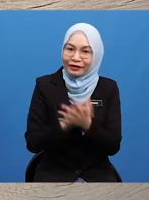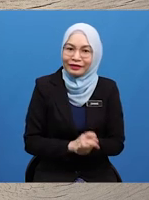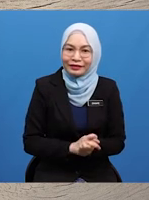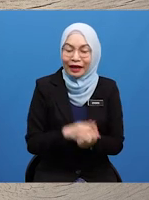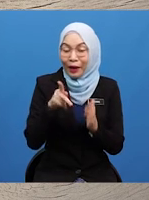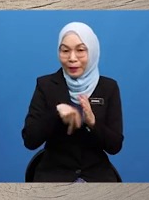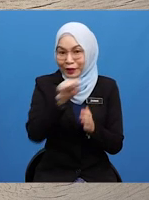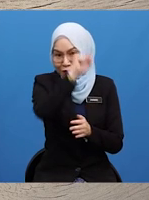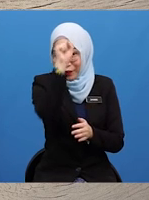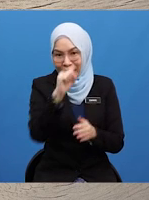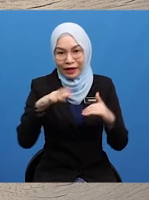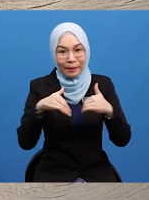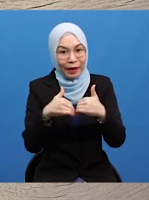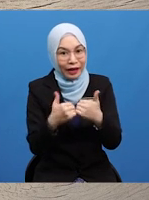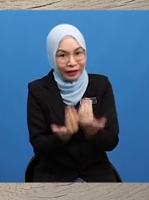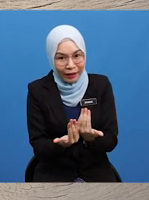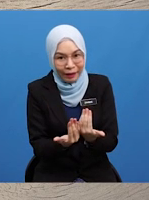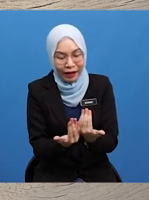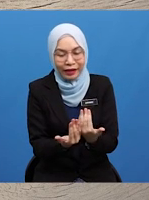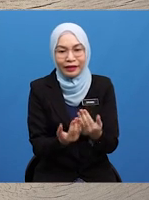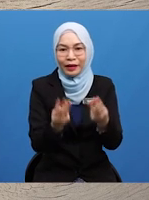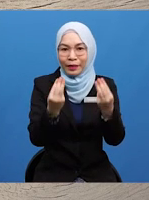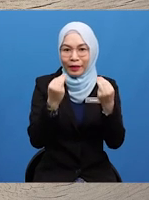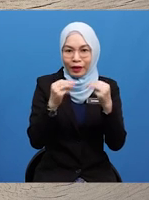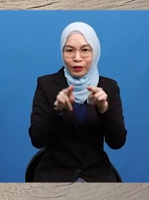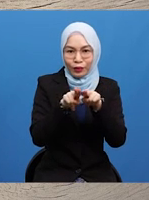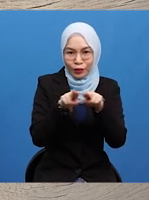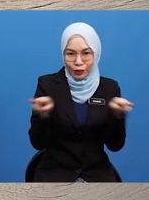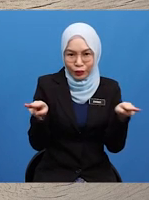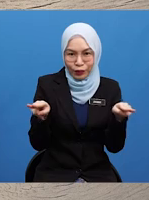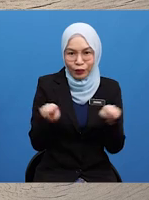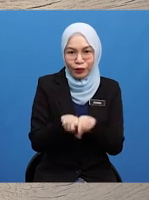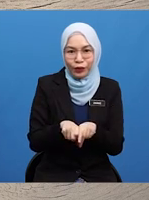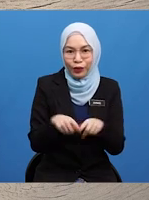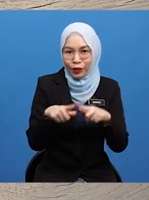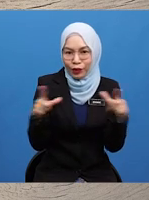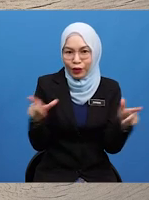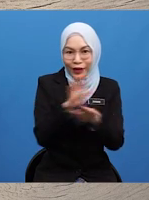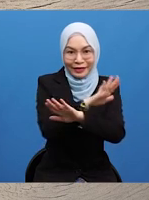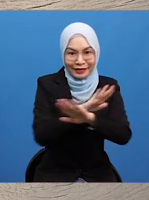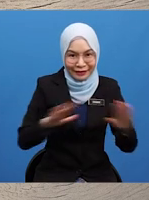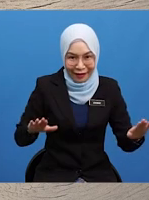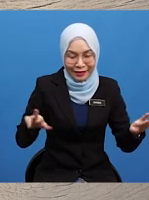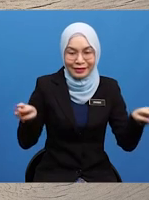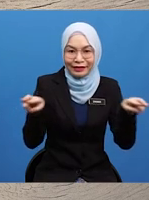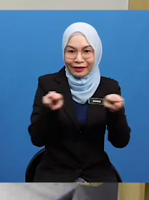Persoalannya, bagaimana hendak mengukur luas permukaan tidak sekata?